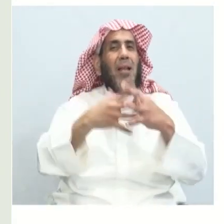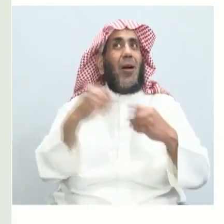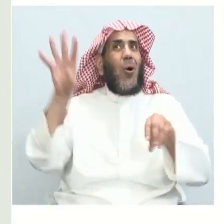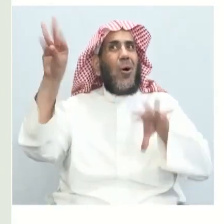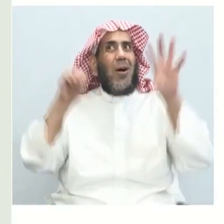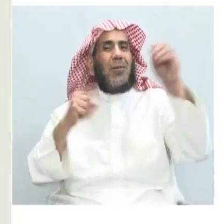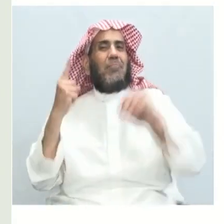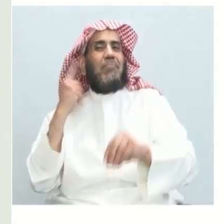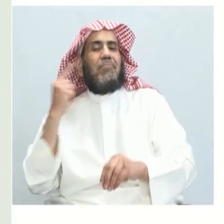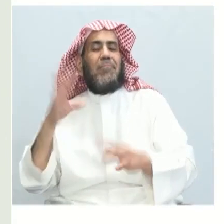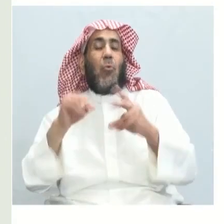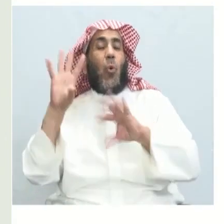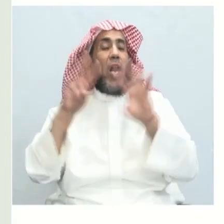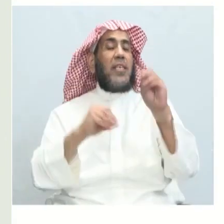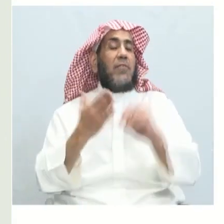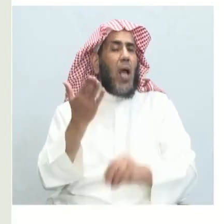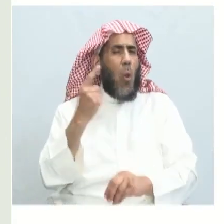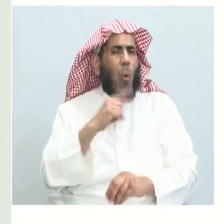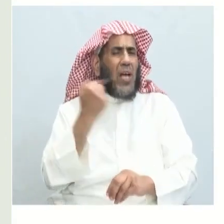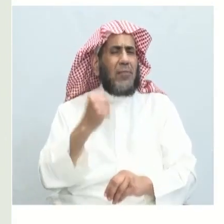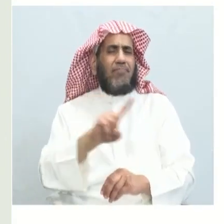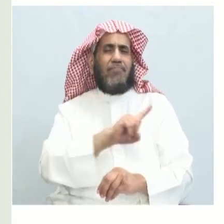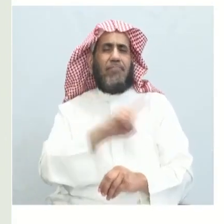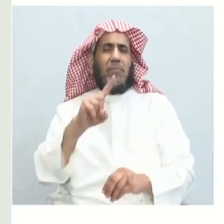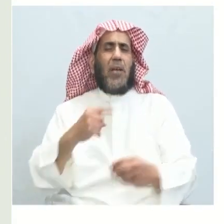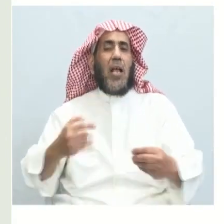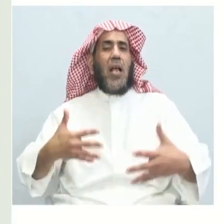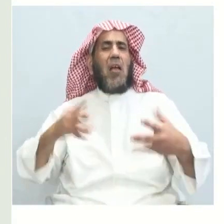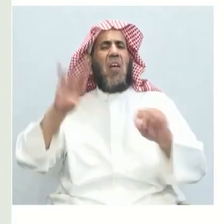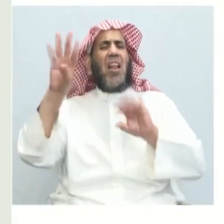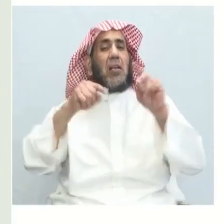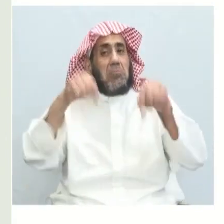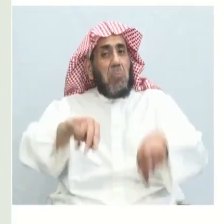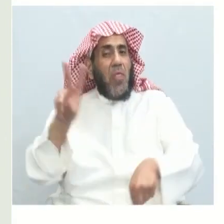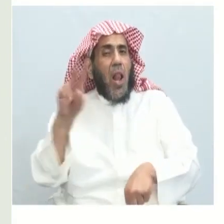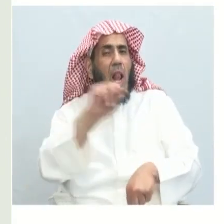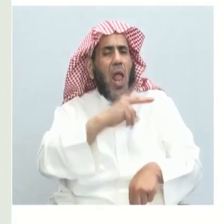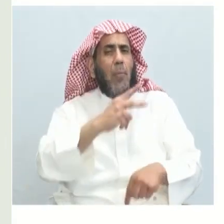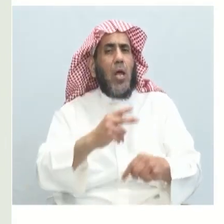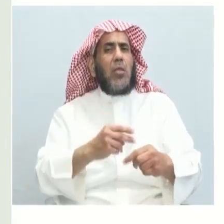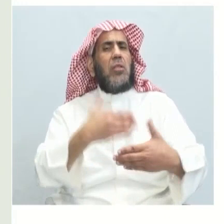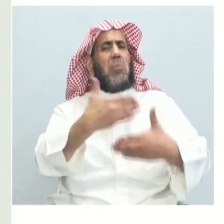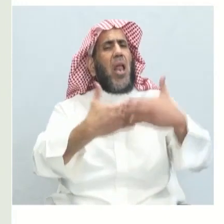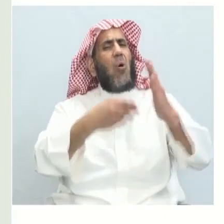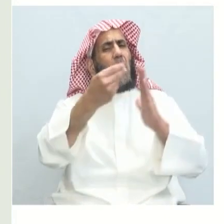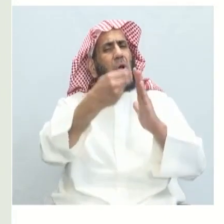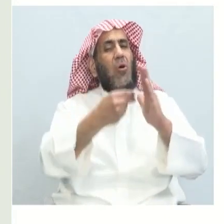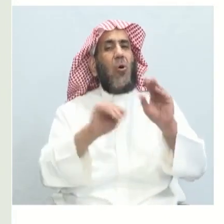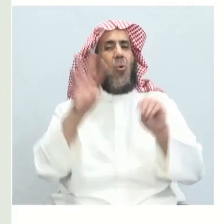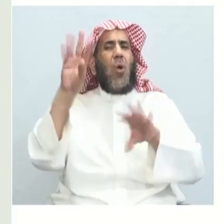بلهفه والقصه في ذلك الوقت لم تكن كفن القصه في العصر الحديث من حيث البناء